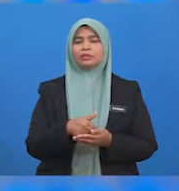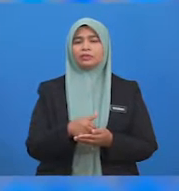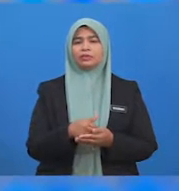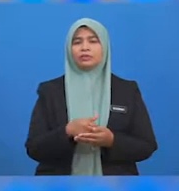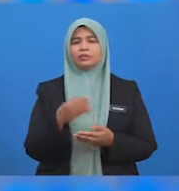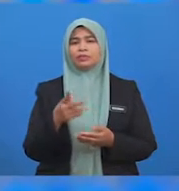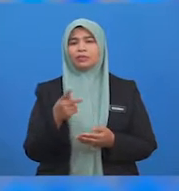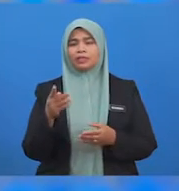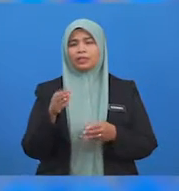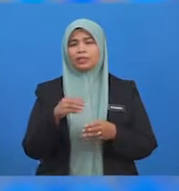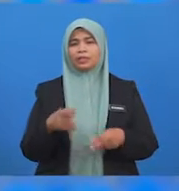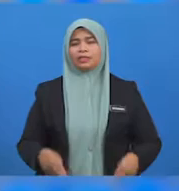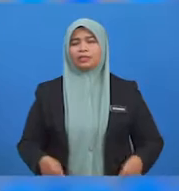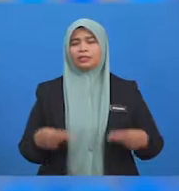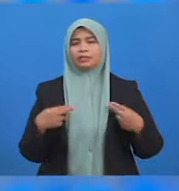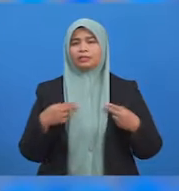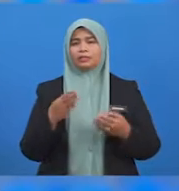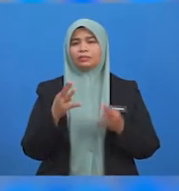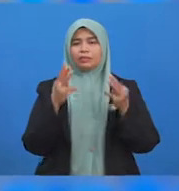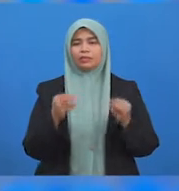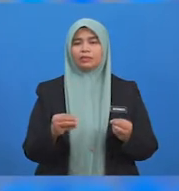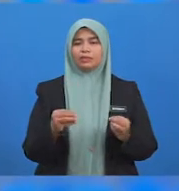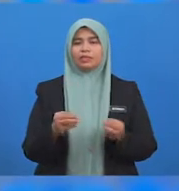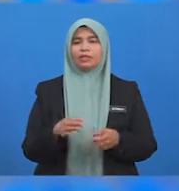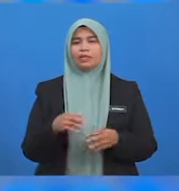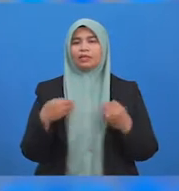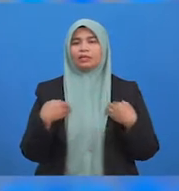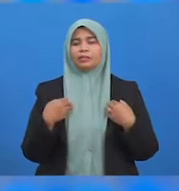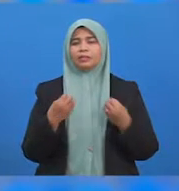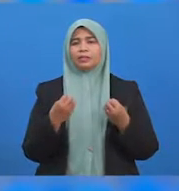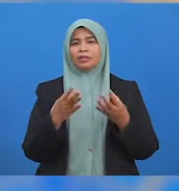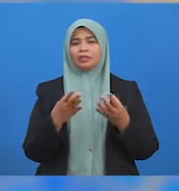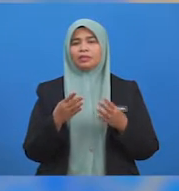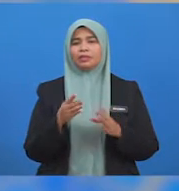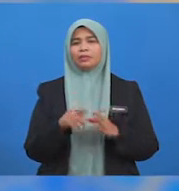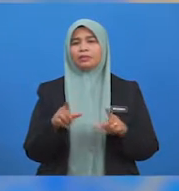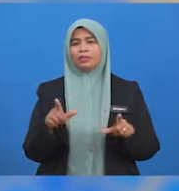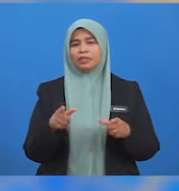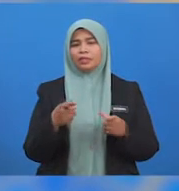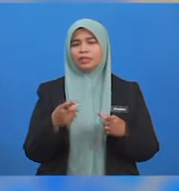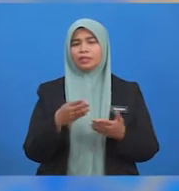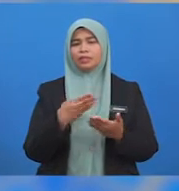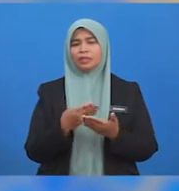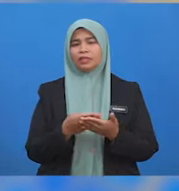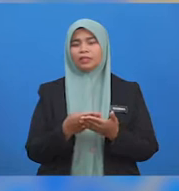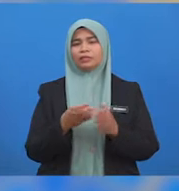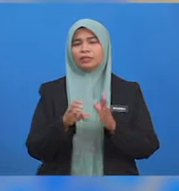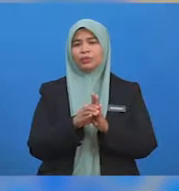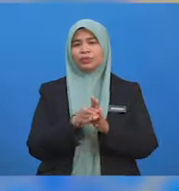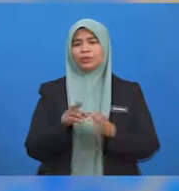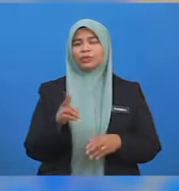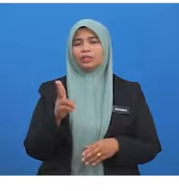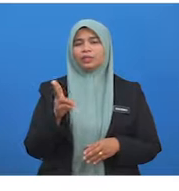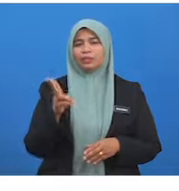pelaksanaan hukuman, hudud, qisas dan takzir yang kita pelajari tadi. Antara hikmah yang boleh kita singkap